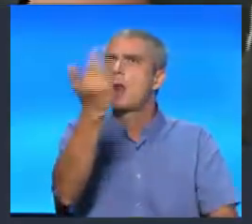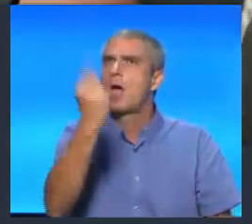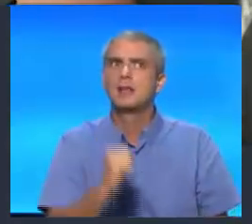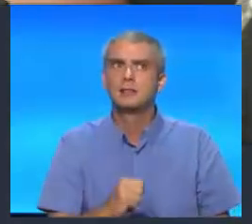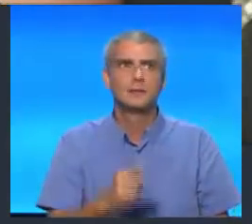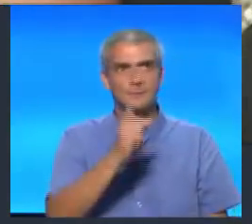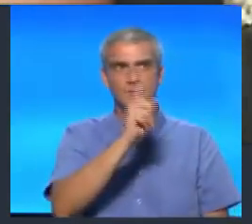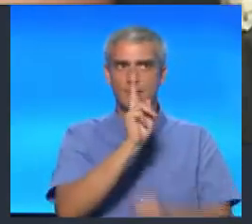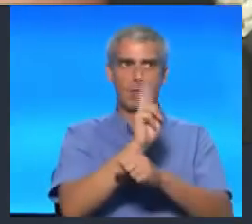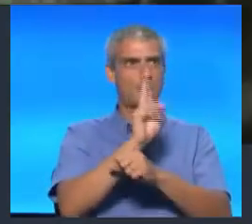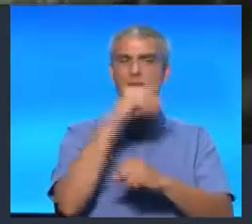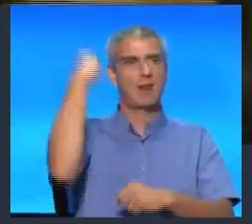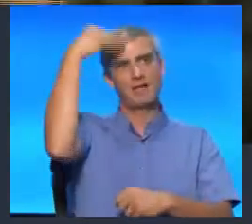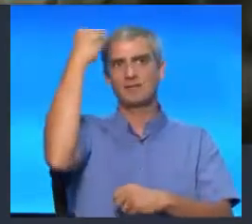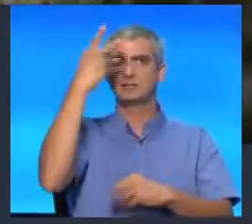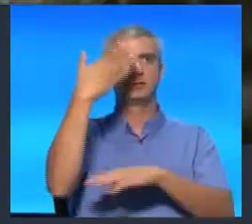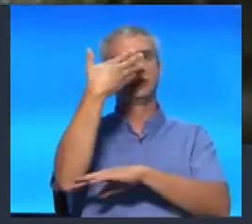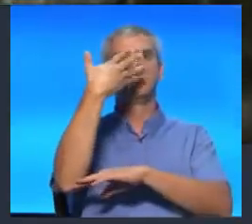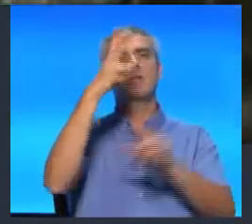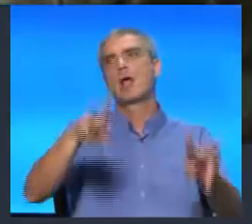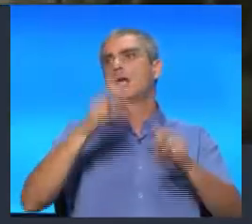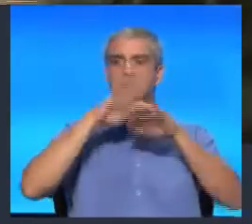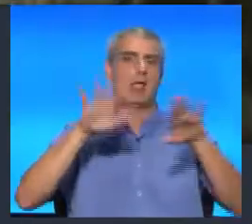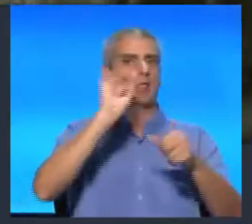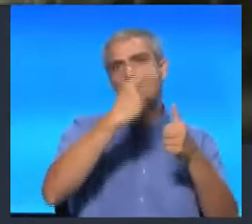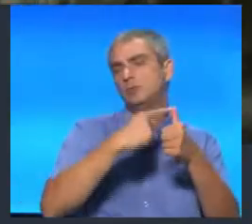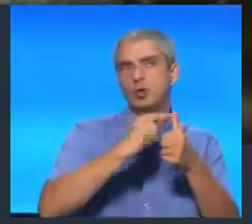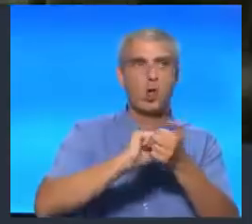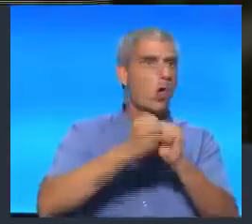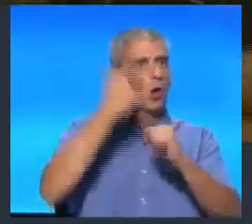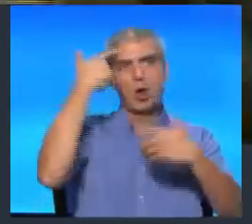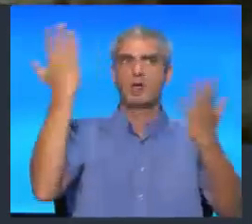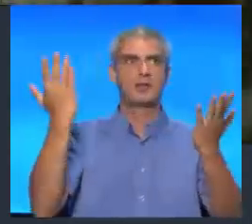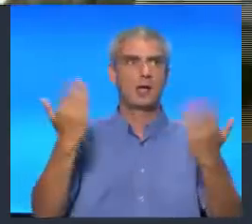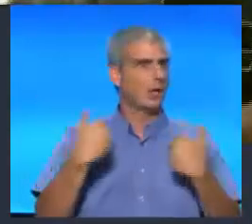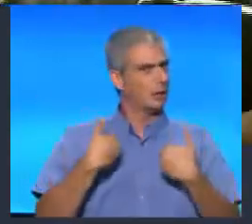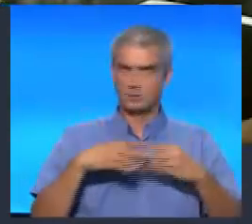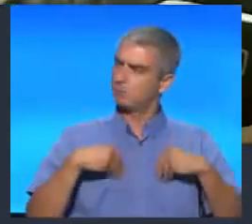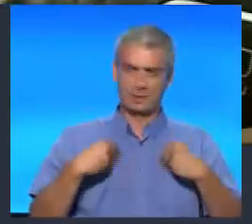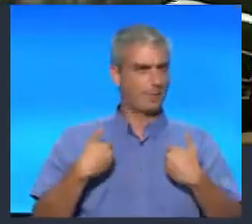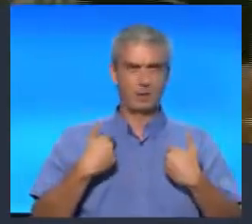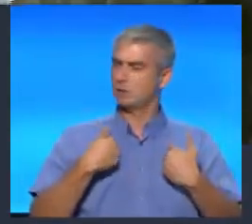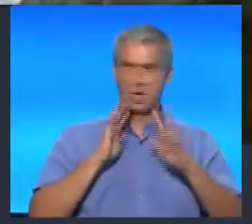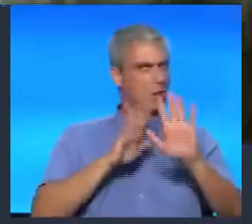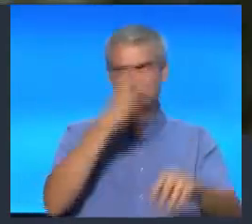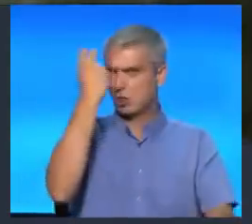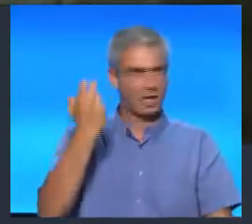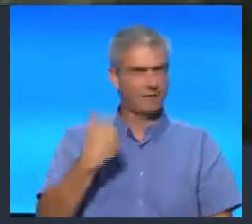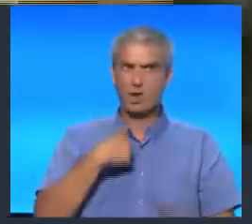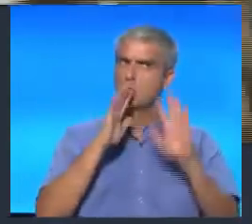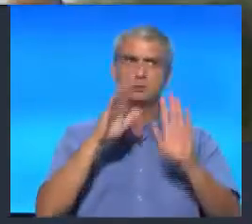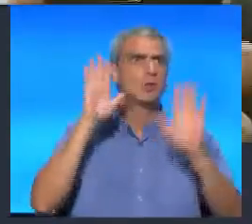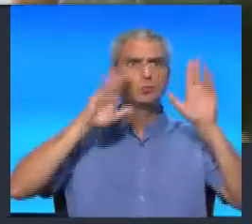הם לא מגינים פה על איזה פלסטיני שהמדינה גזלה את האדמה שלו, או שאני לא יודע מה. את זה אני מקבל, אנחנו לא שונא ערבים ואנחנו לא שונא